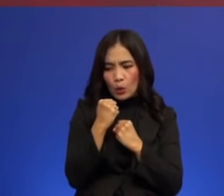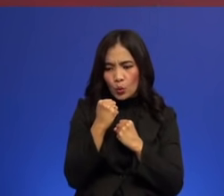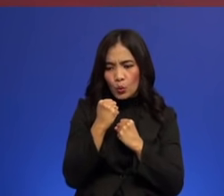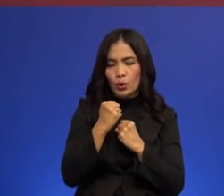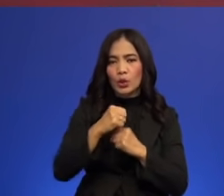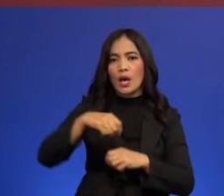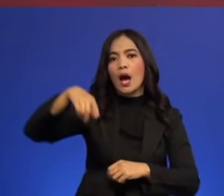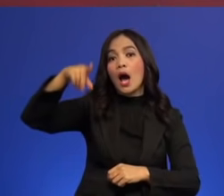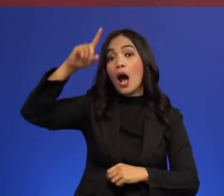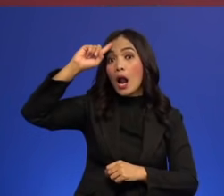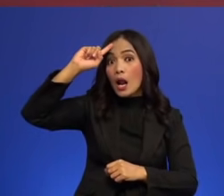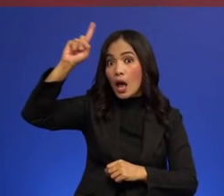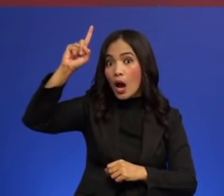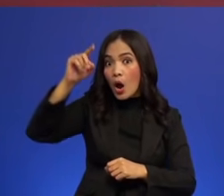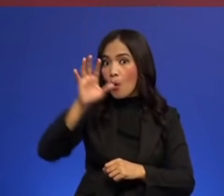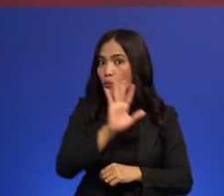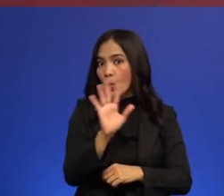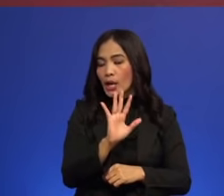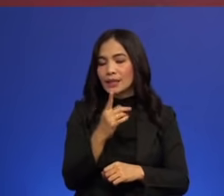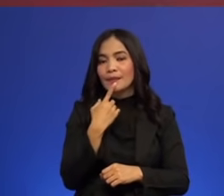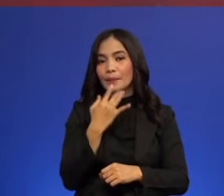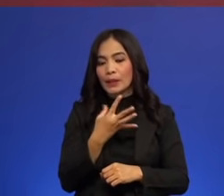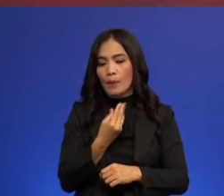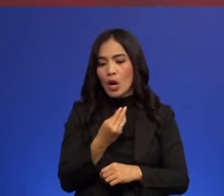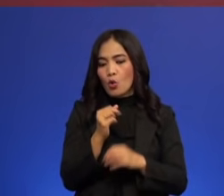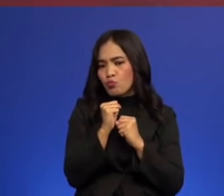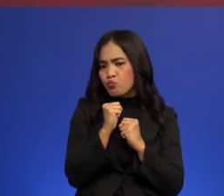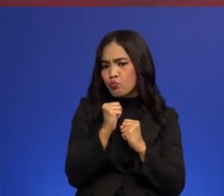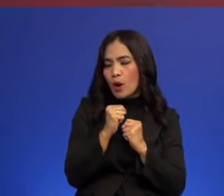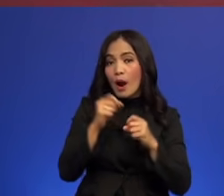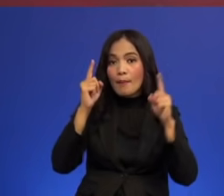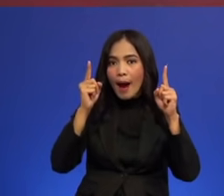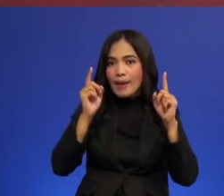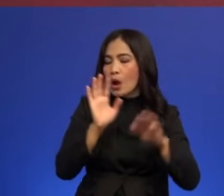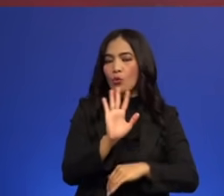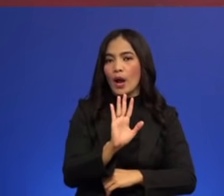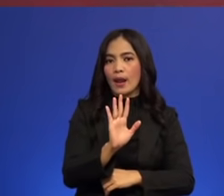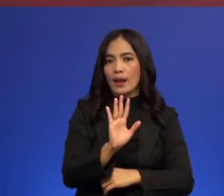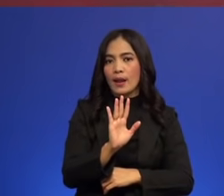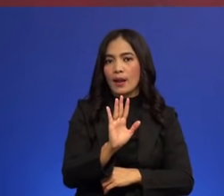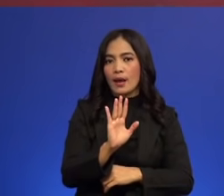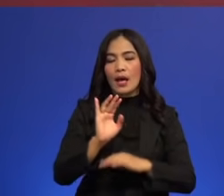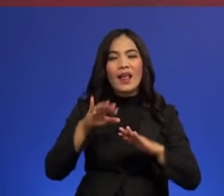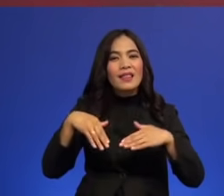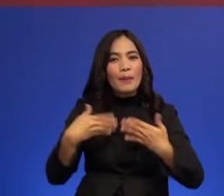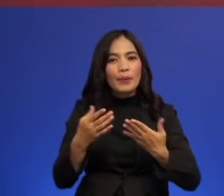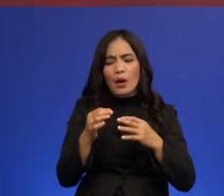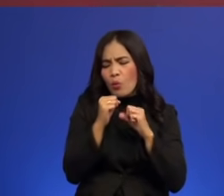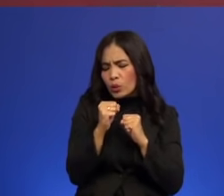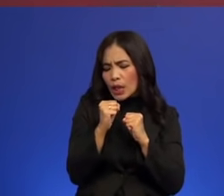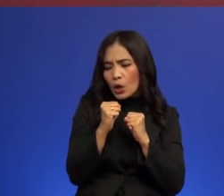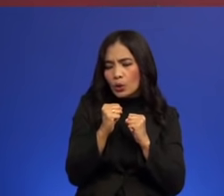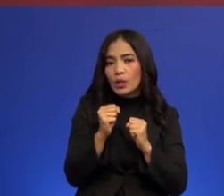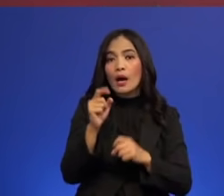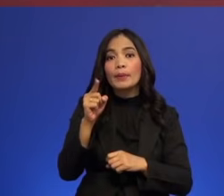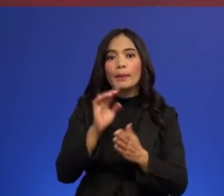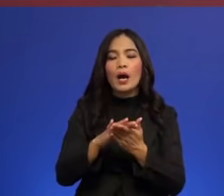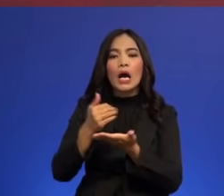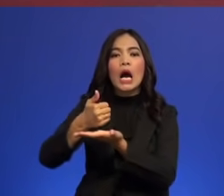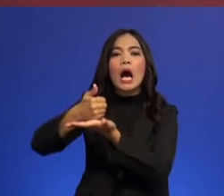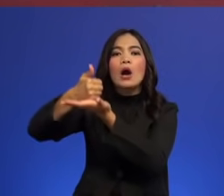ya. Bukan mengerikan karena membahayakan. Mengerikan karena